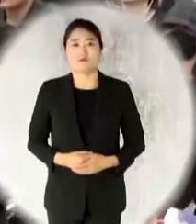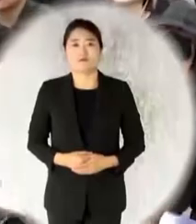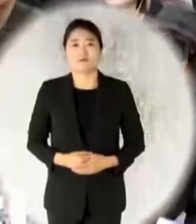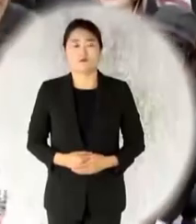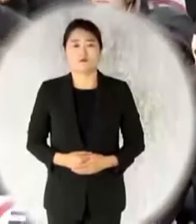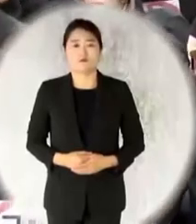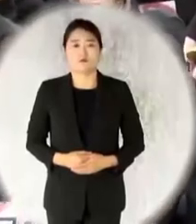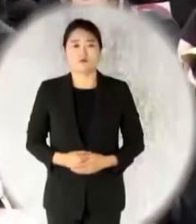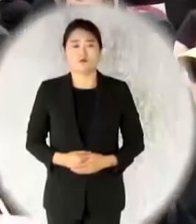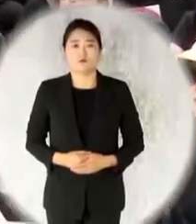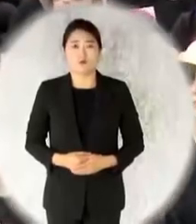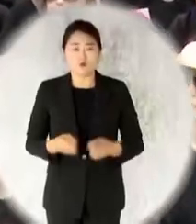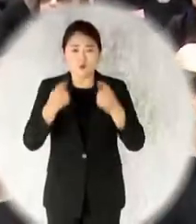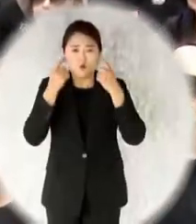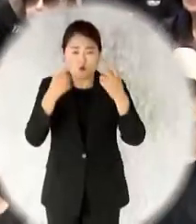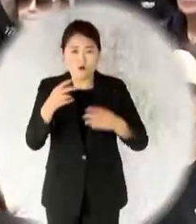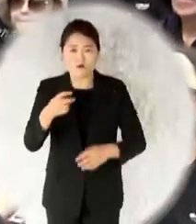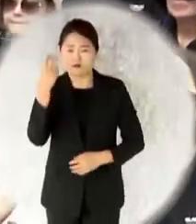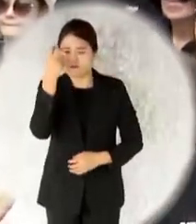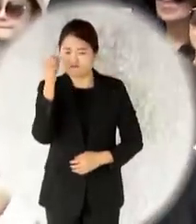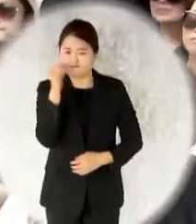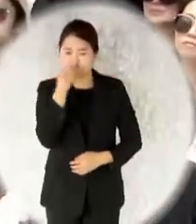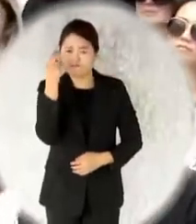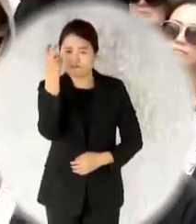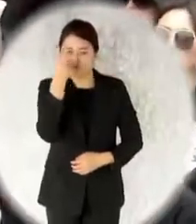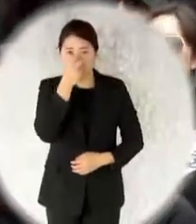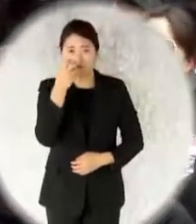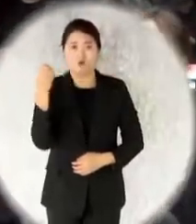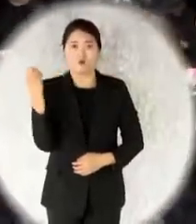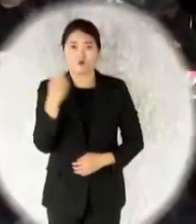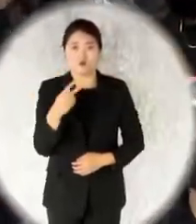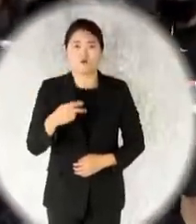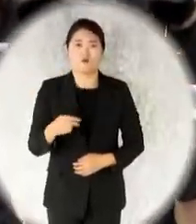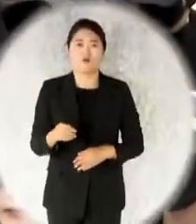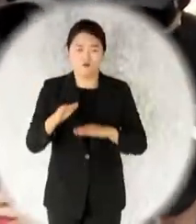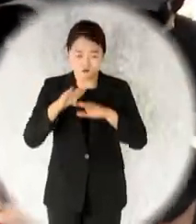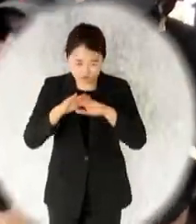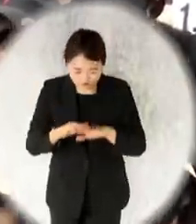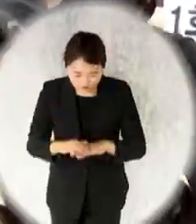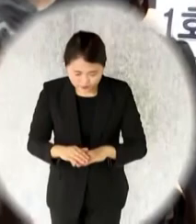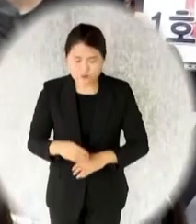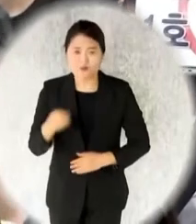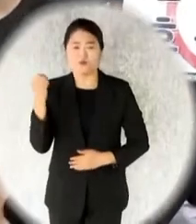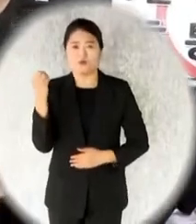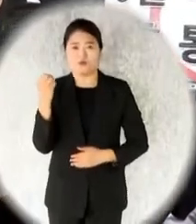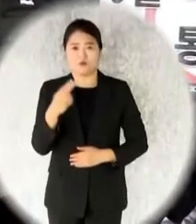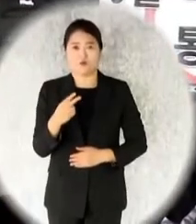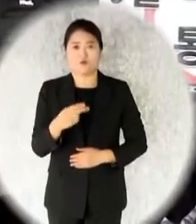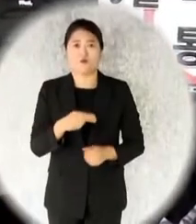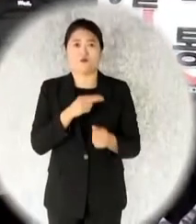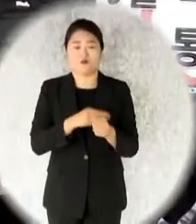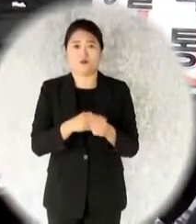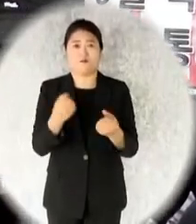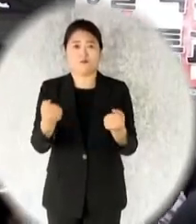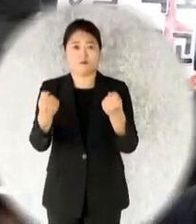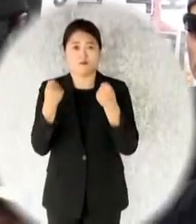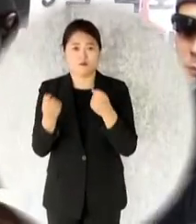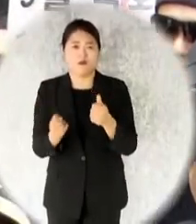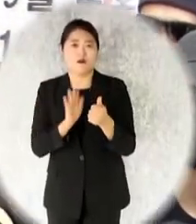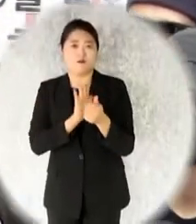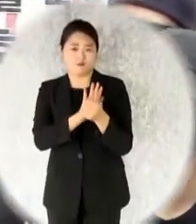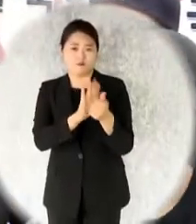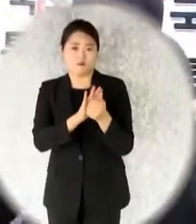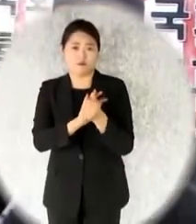진상규명과 명예회복 애도와 검은 옷과 함께 우리 교사들의 건강이 지지받는